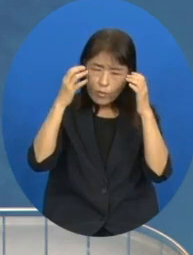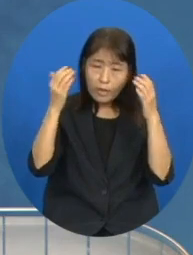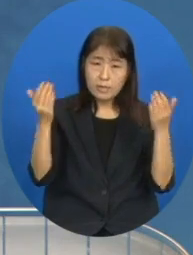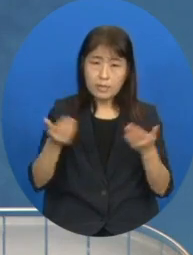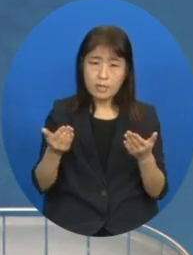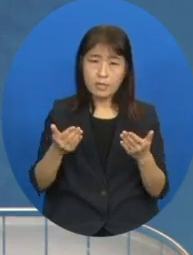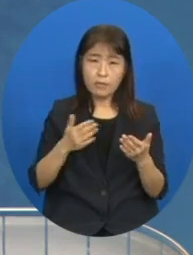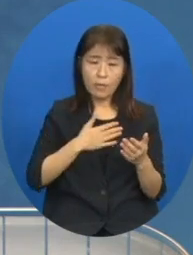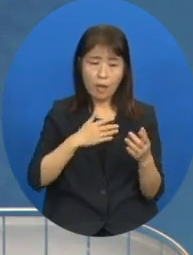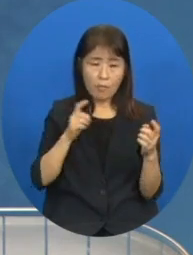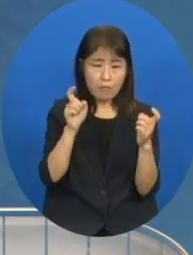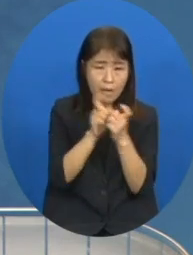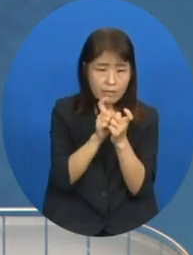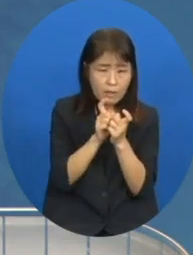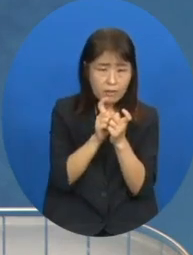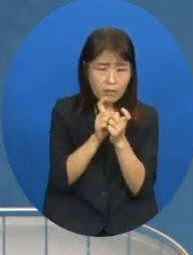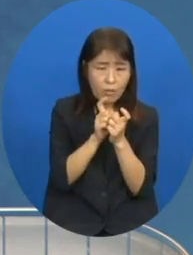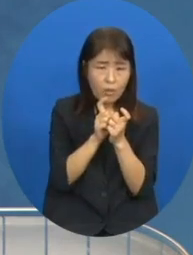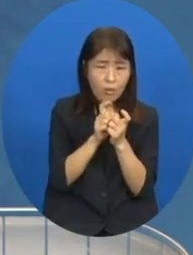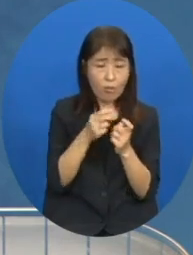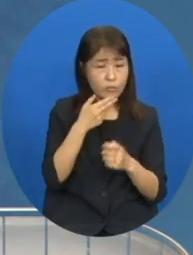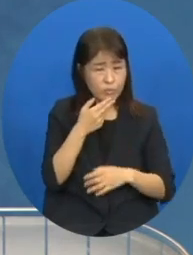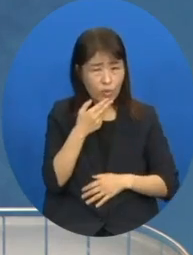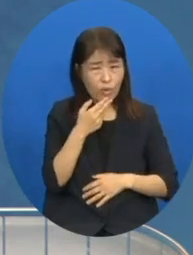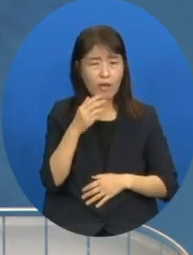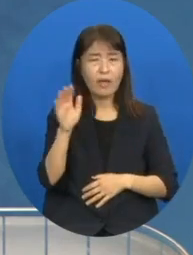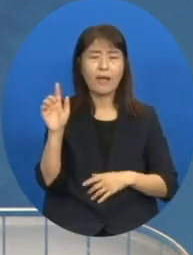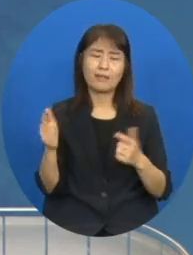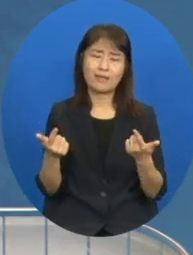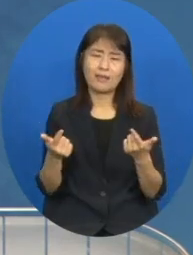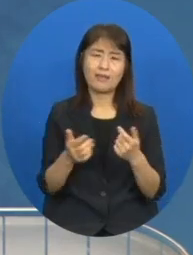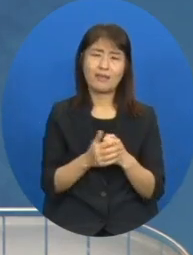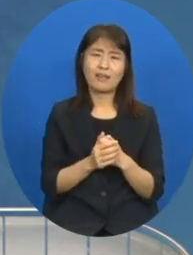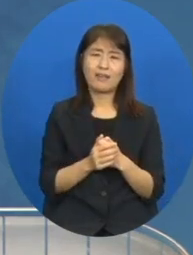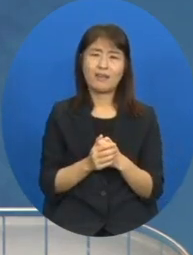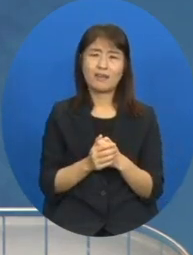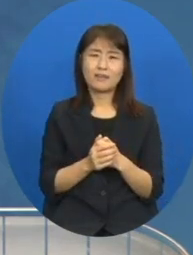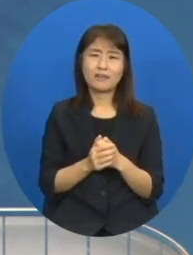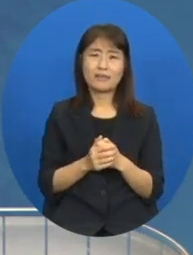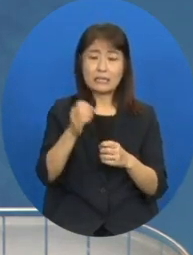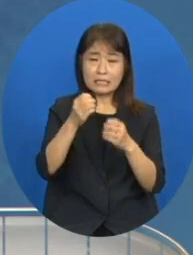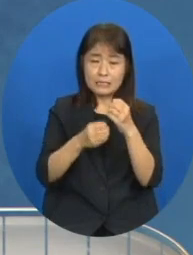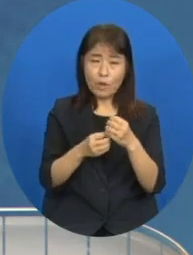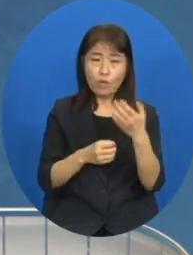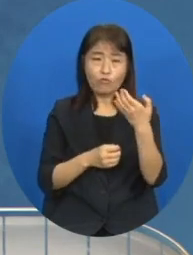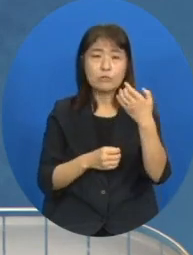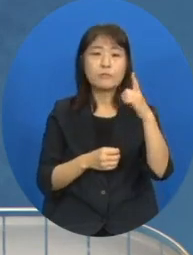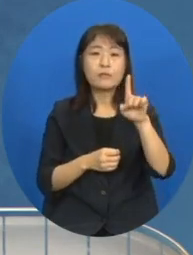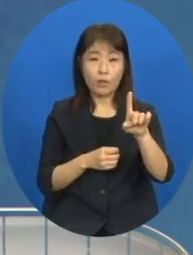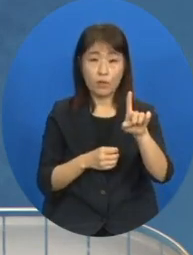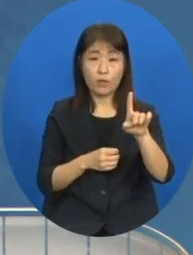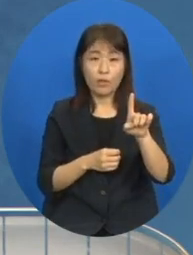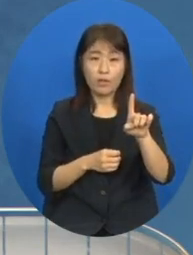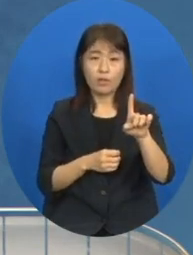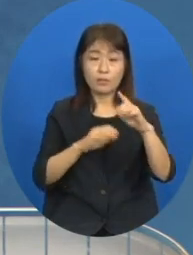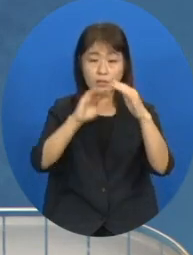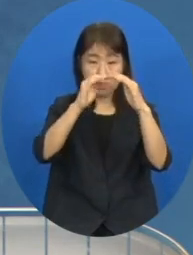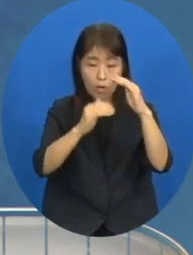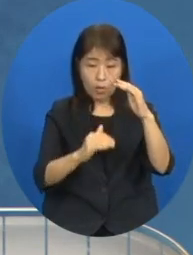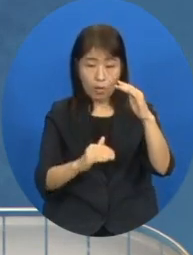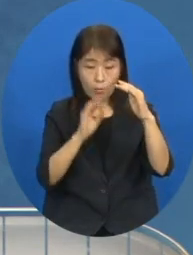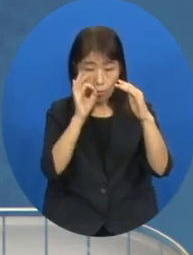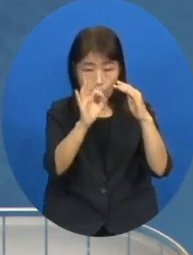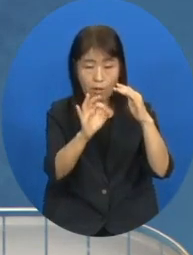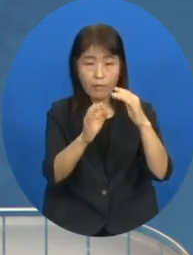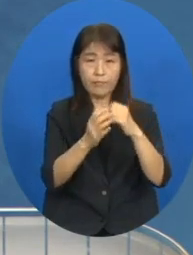우리에게는 전혀 일어나지 않는다 그런 말씀 아닙니다. 이 시편 91편에도 여러 가지